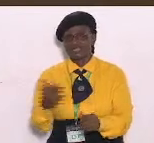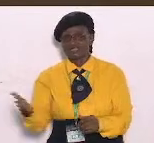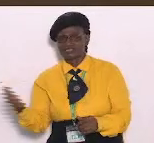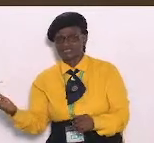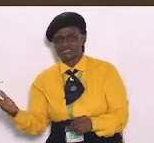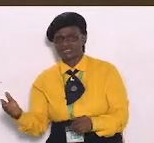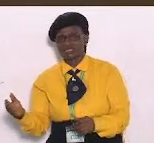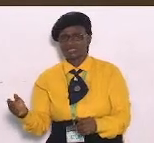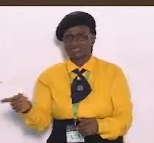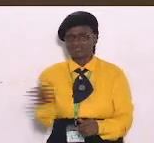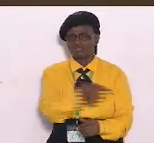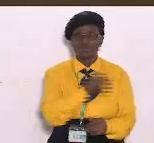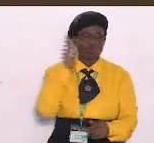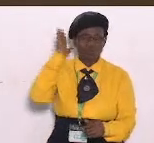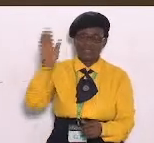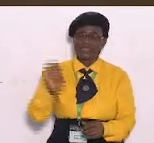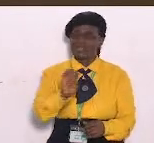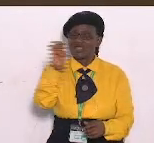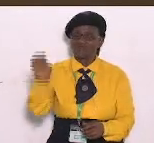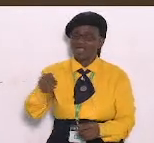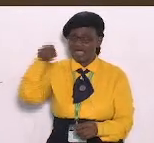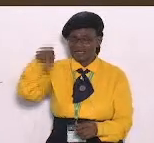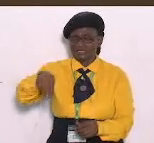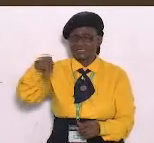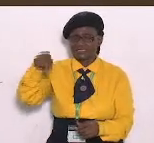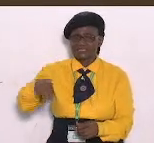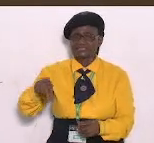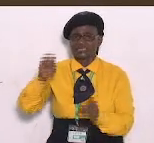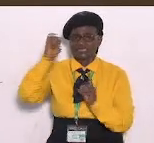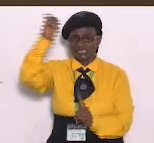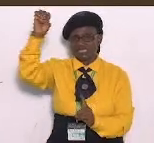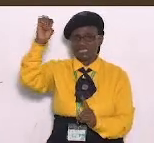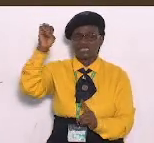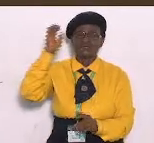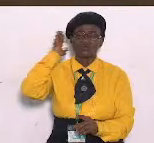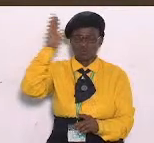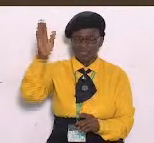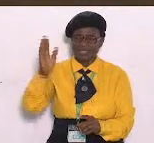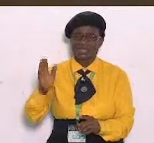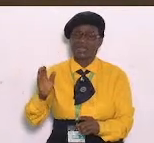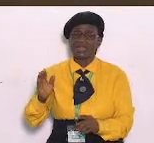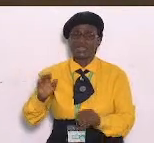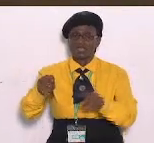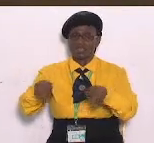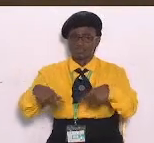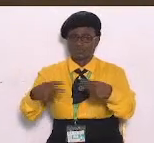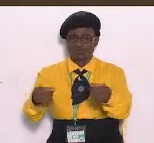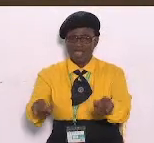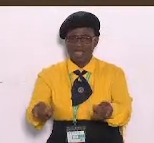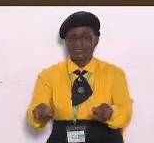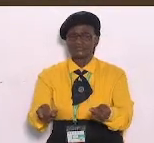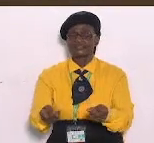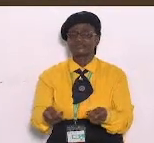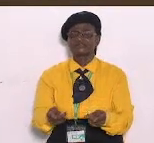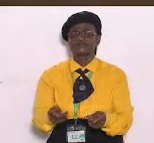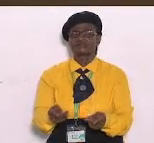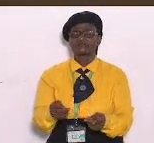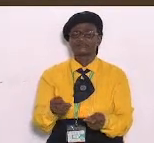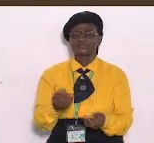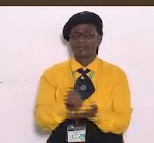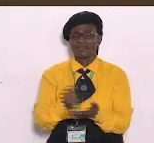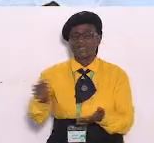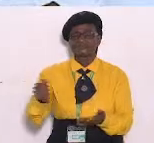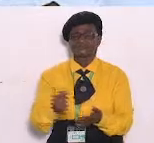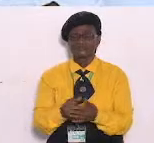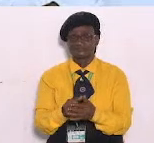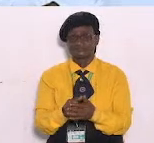lui tout ce que tu pourrais besoin il te donnera cela